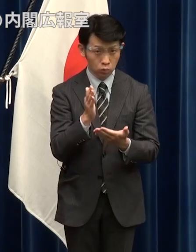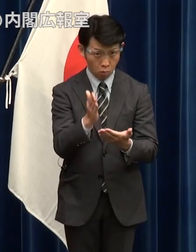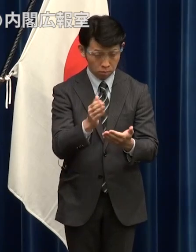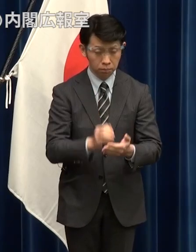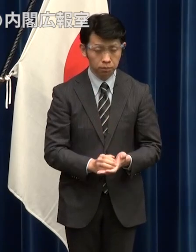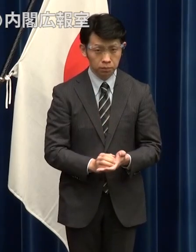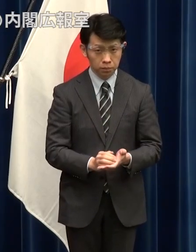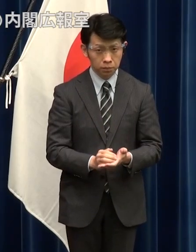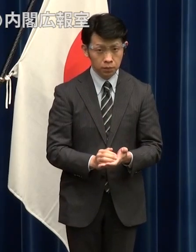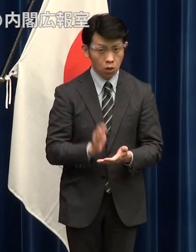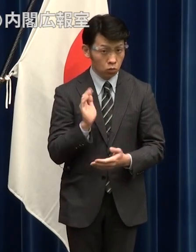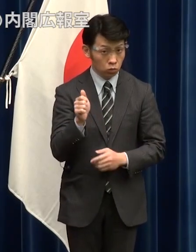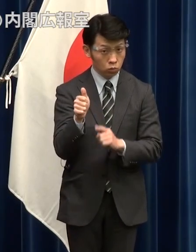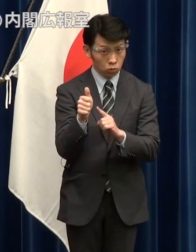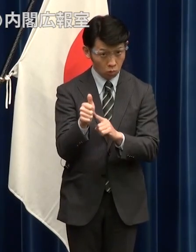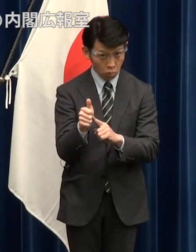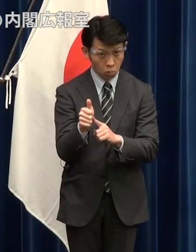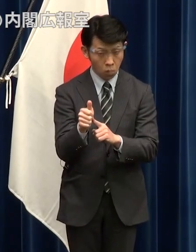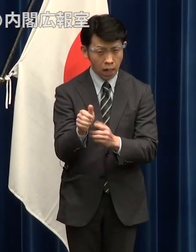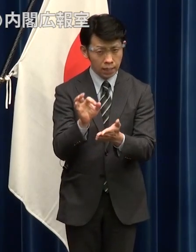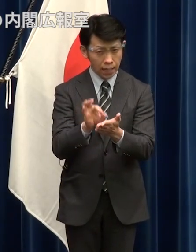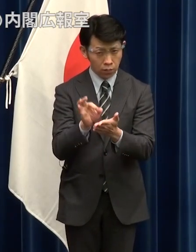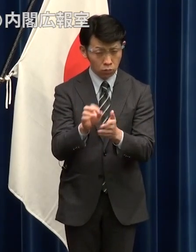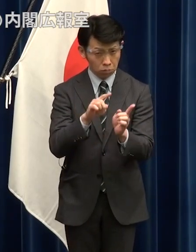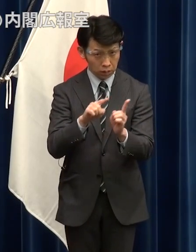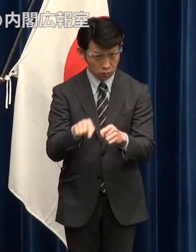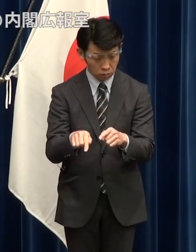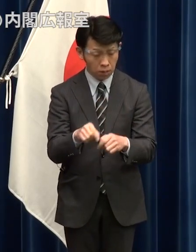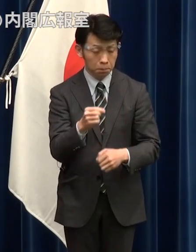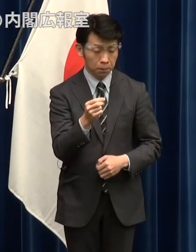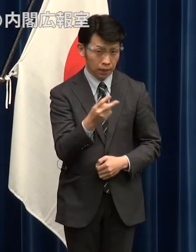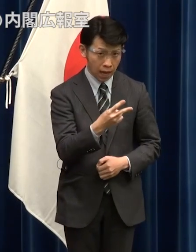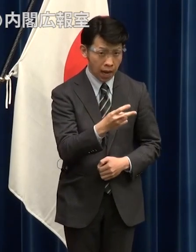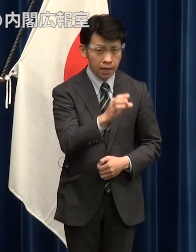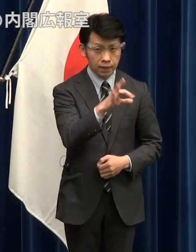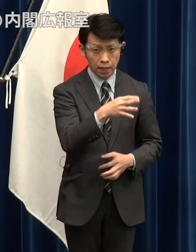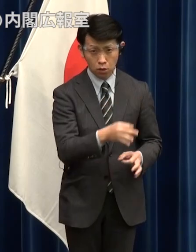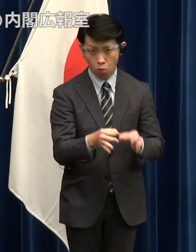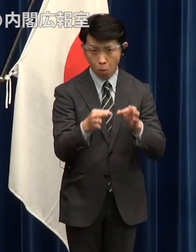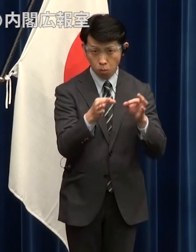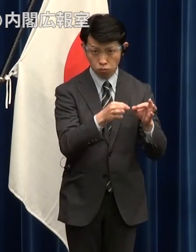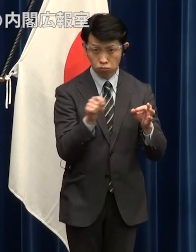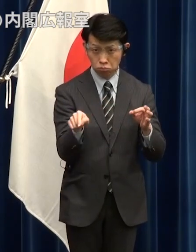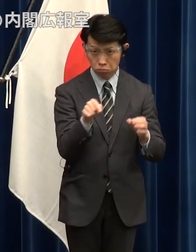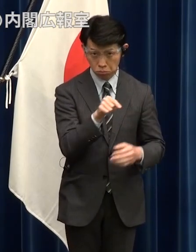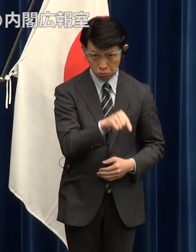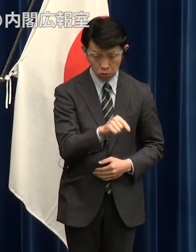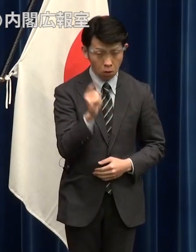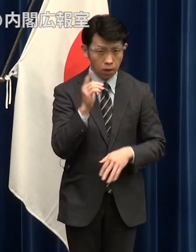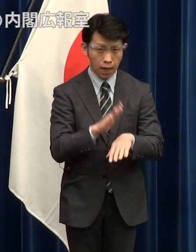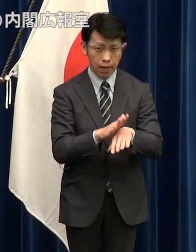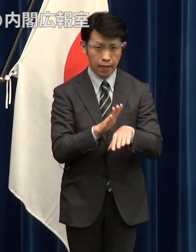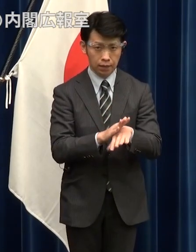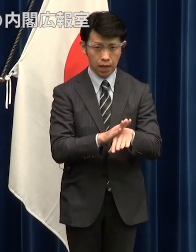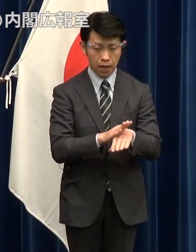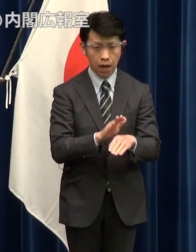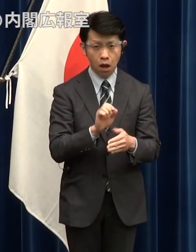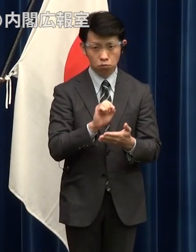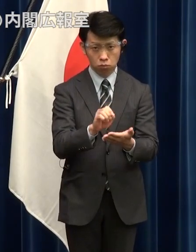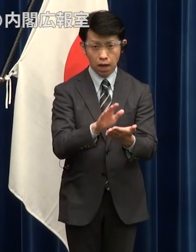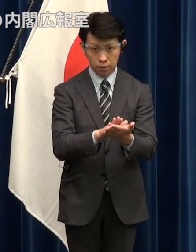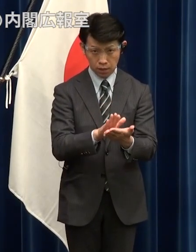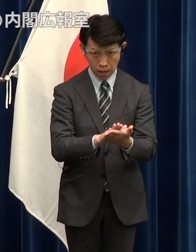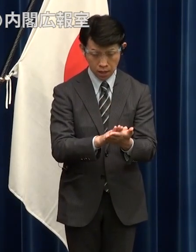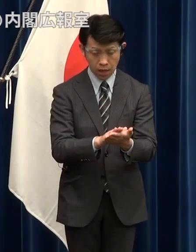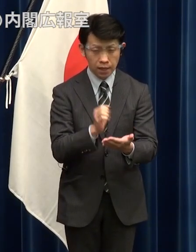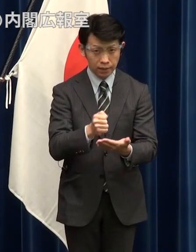理は歳出改革などの一方、増税も行う、こうした考えを示されています。安定財源の確保